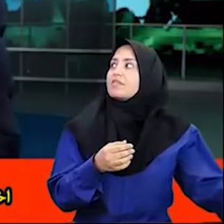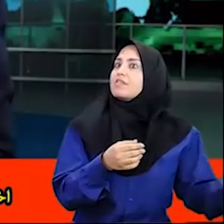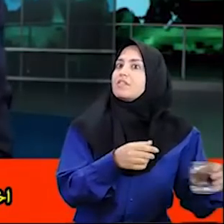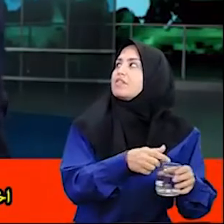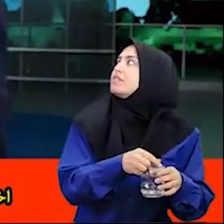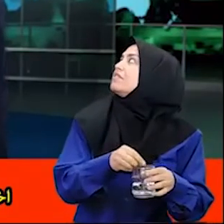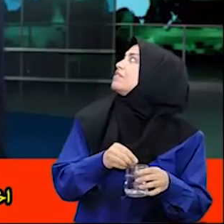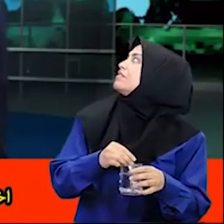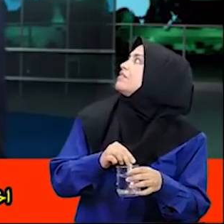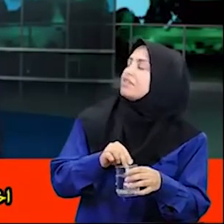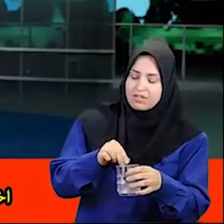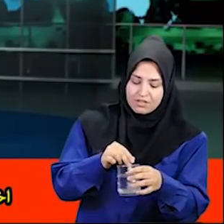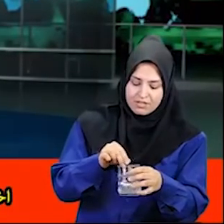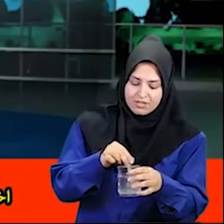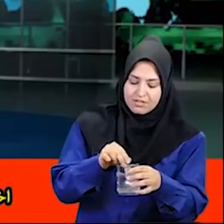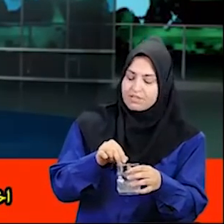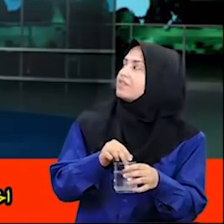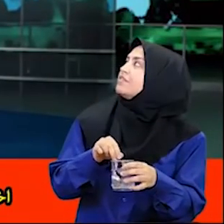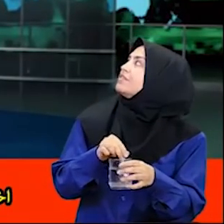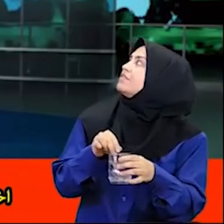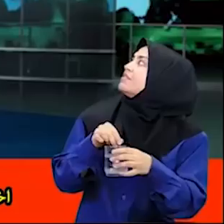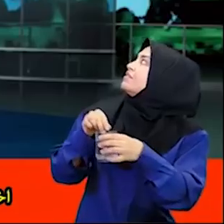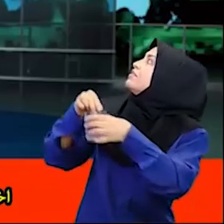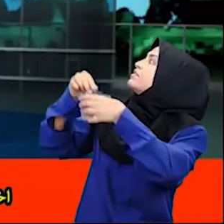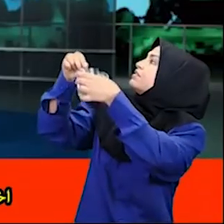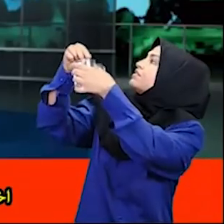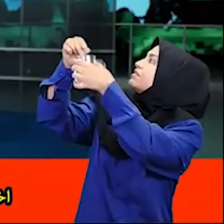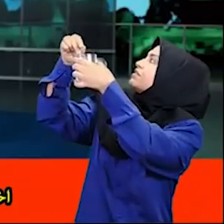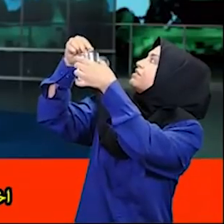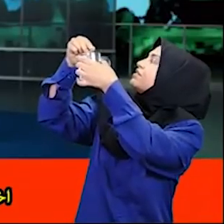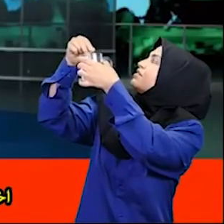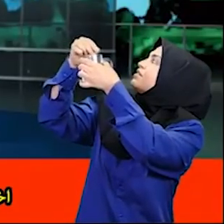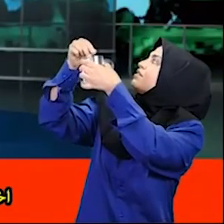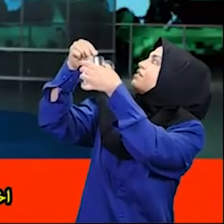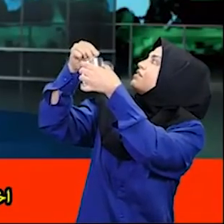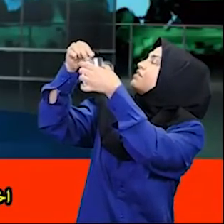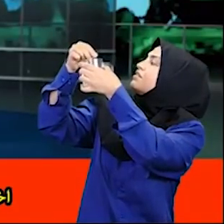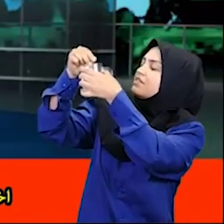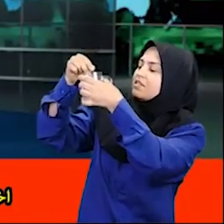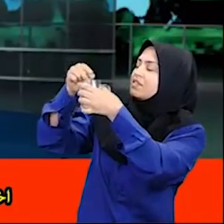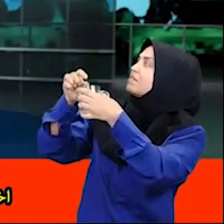تحریک شدم. مامو کردم تو. آقای شفی دیگه شدم. آقای شفی ببخشید